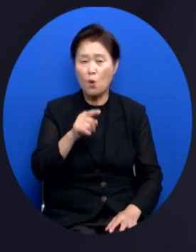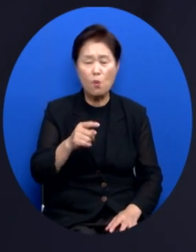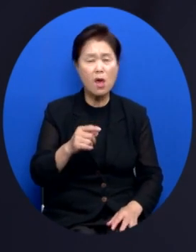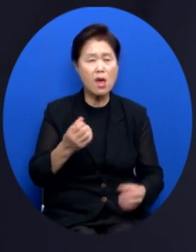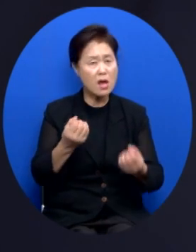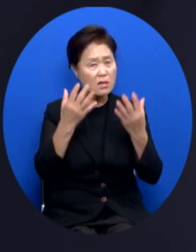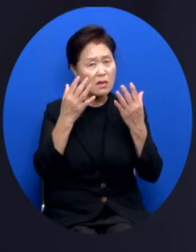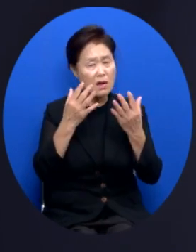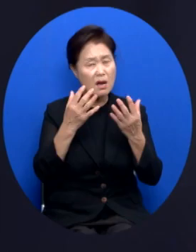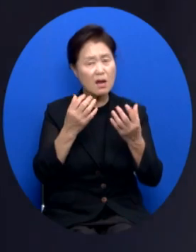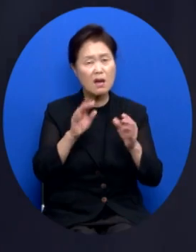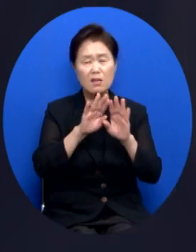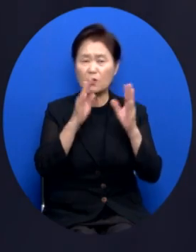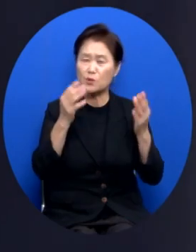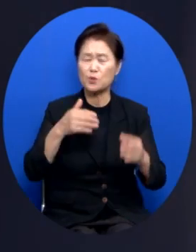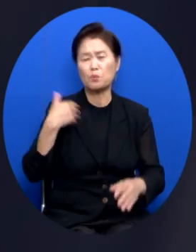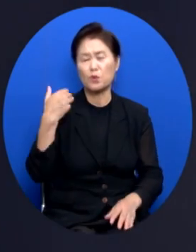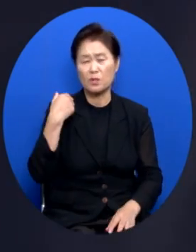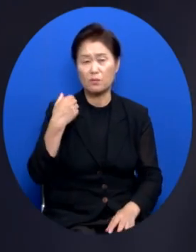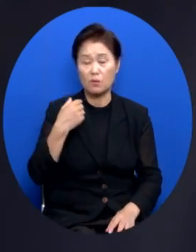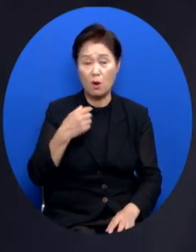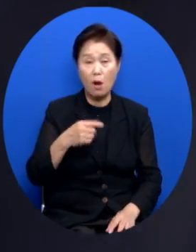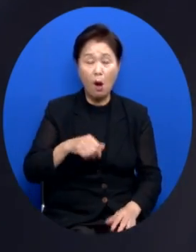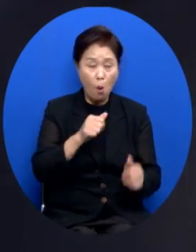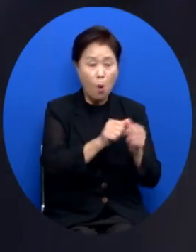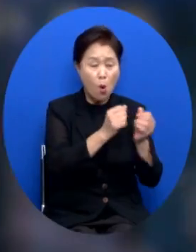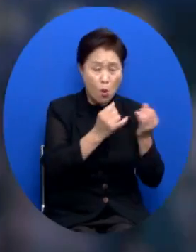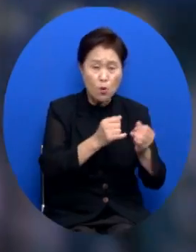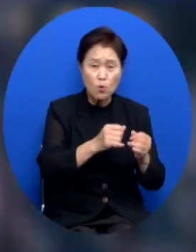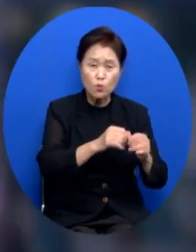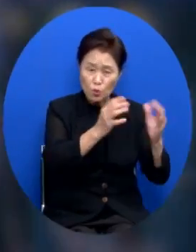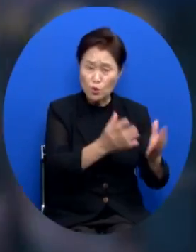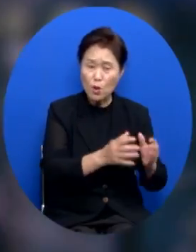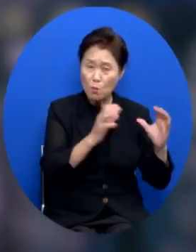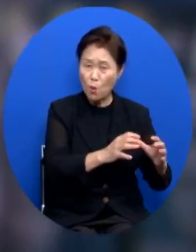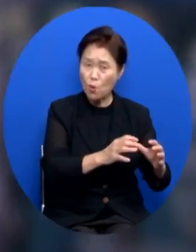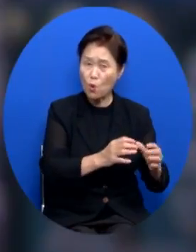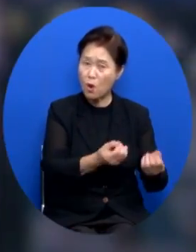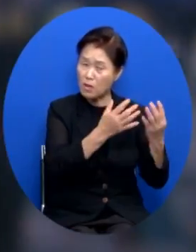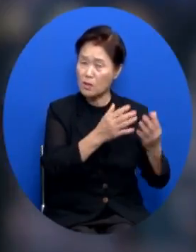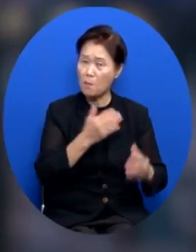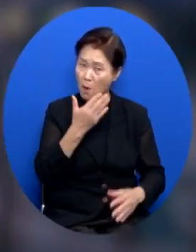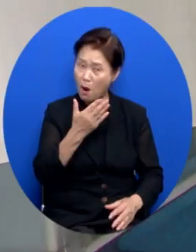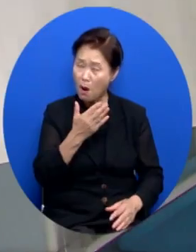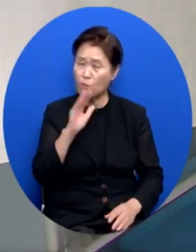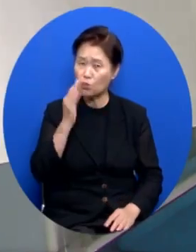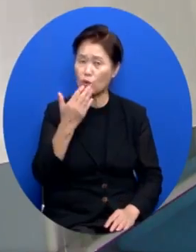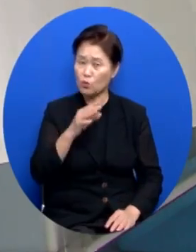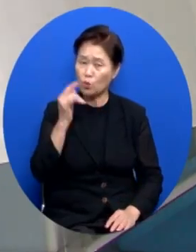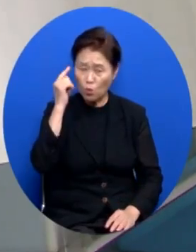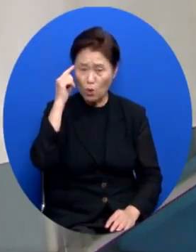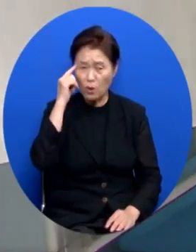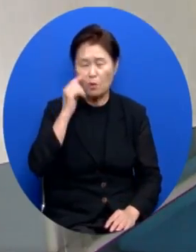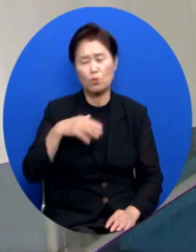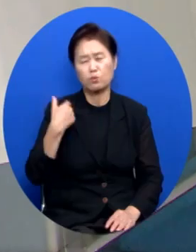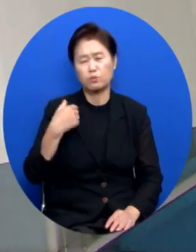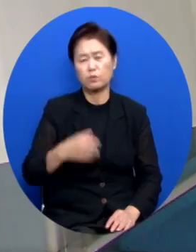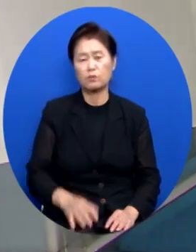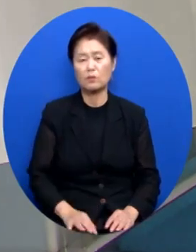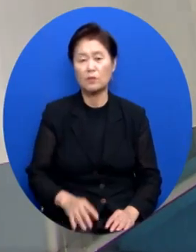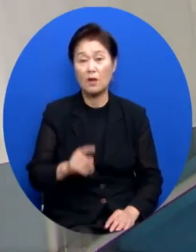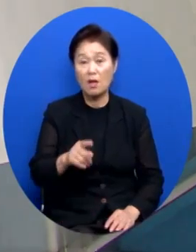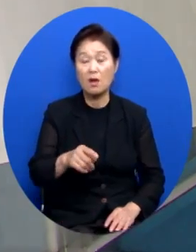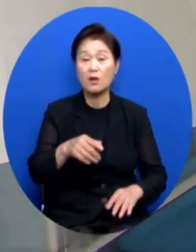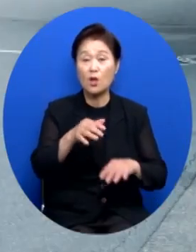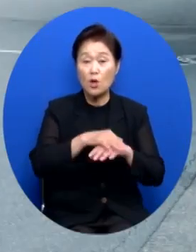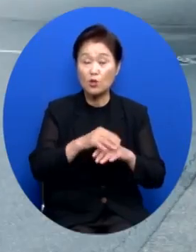모르겠어요. 자기네들끼리 모여가 하면 되잖아요. 이에 대구중부경찰서는 지난 4일 조직위 측에 집회